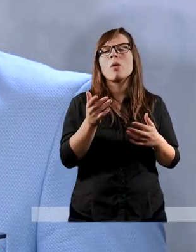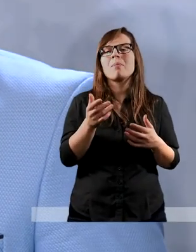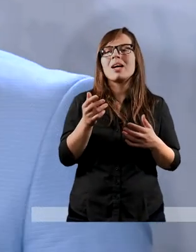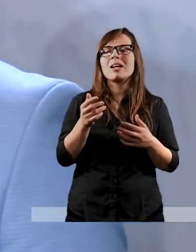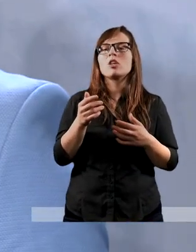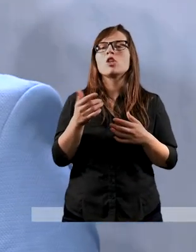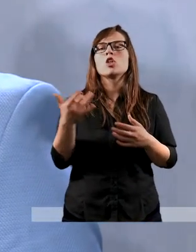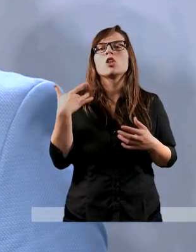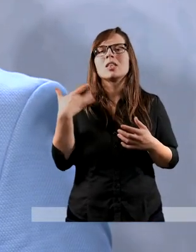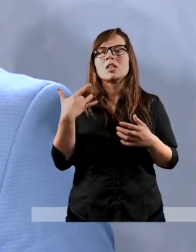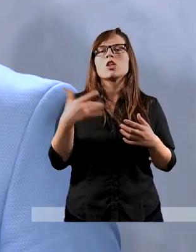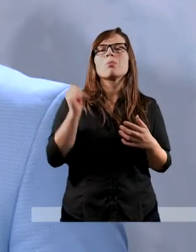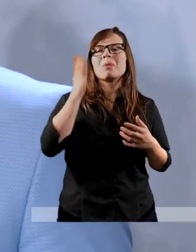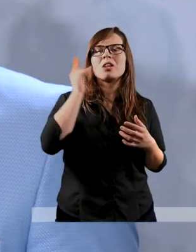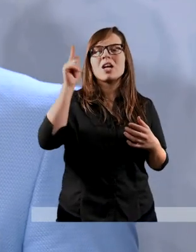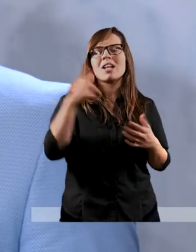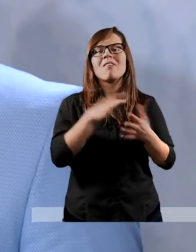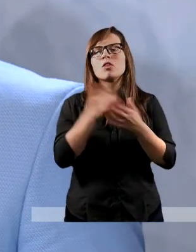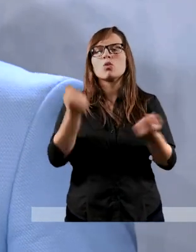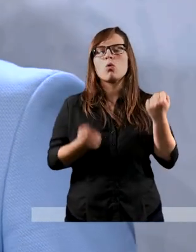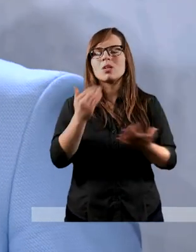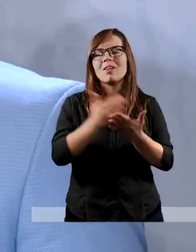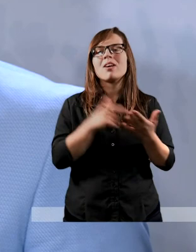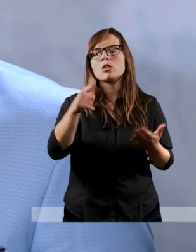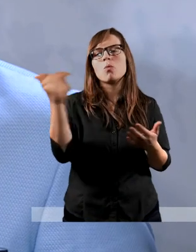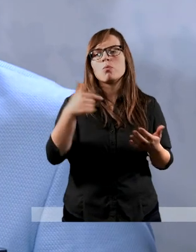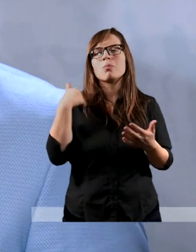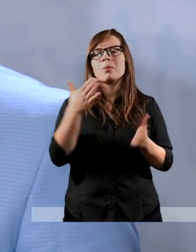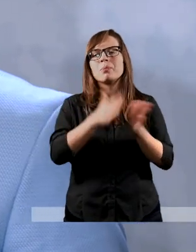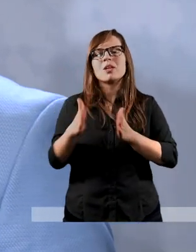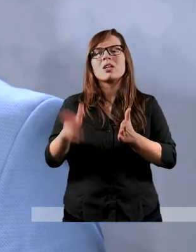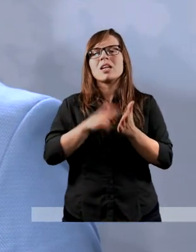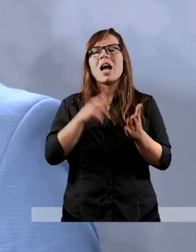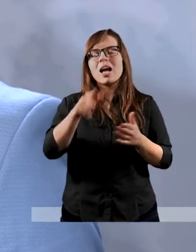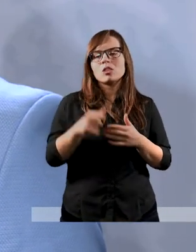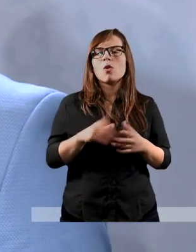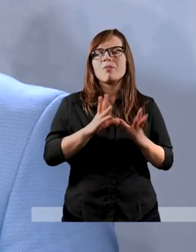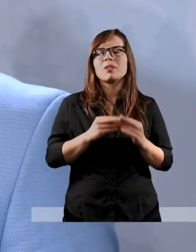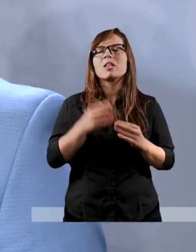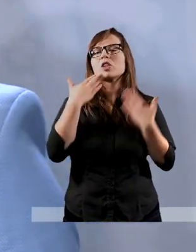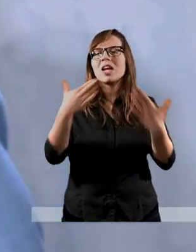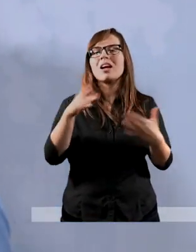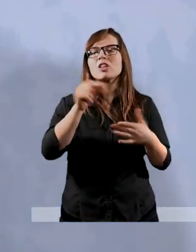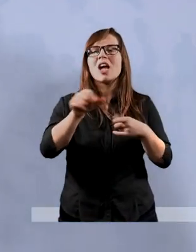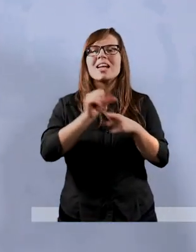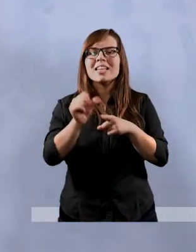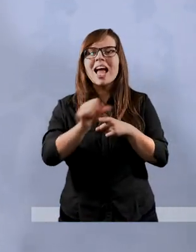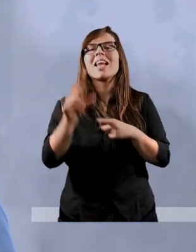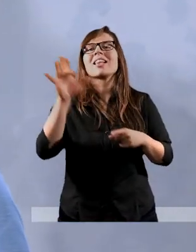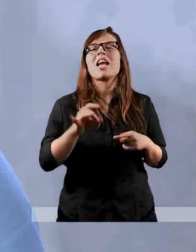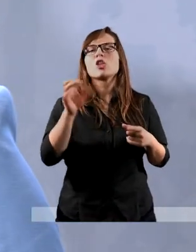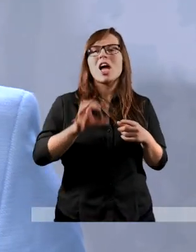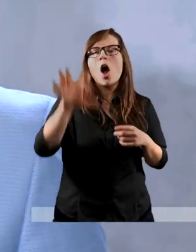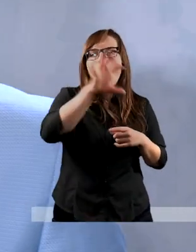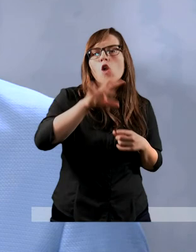będziemy żyć, mieszkać tam w różnych warunkach, więc to musisz być przygotowany czy przygotowana. Dziękuję serdecznie, że jesteś, dziękuję,